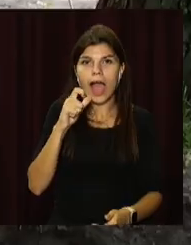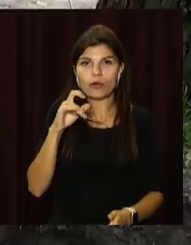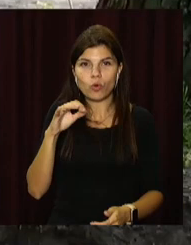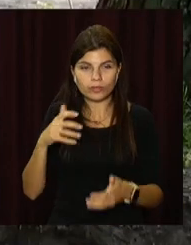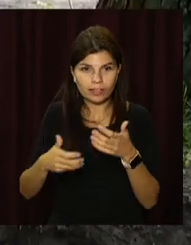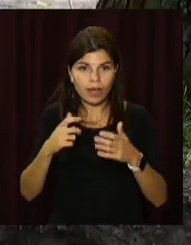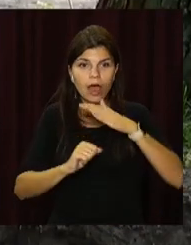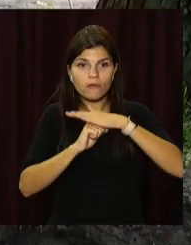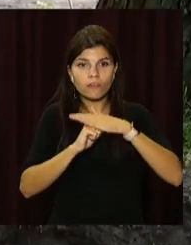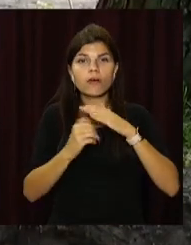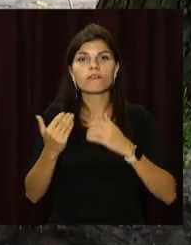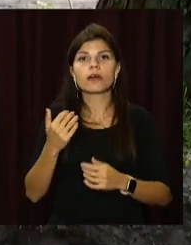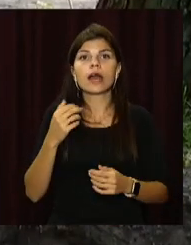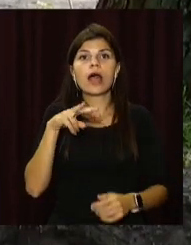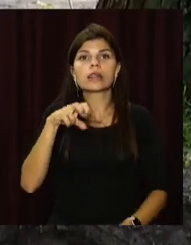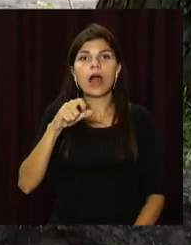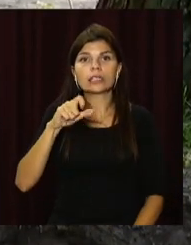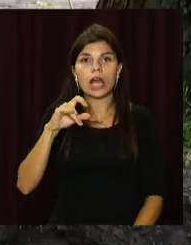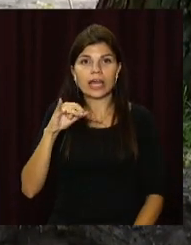розкопали фундамент Лазаревської церкви.